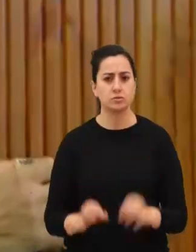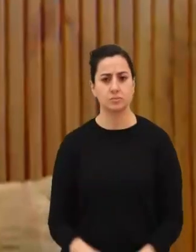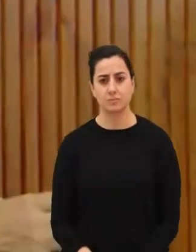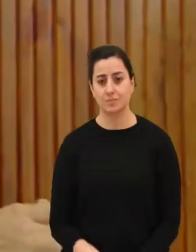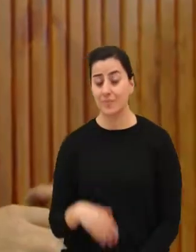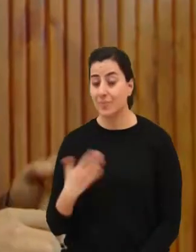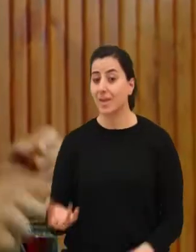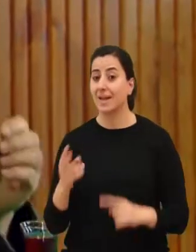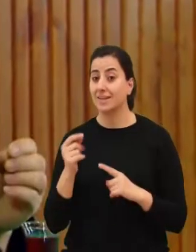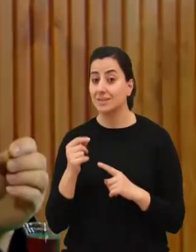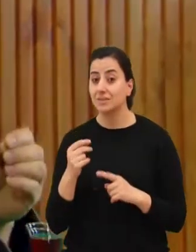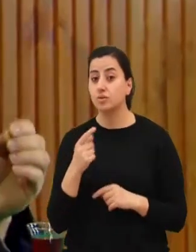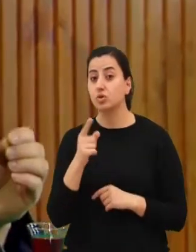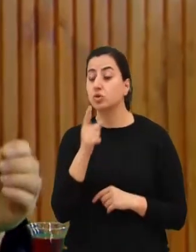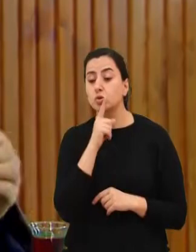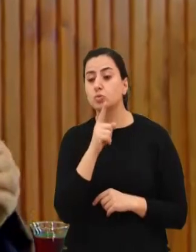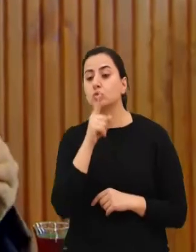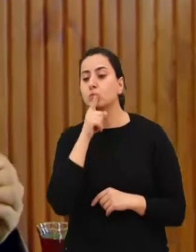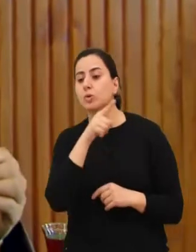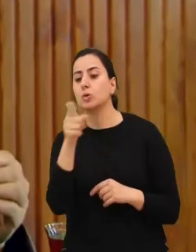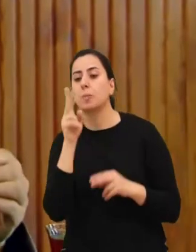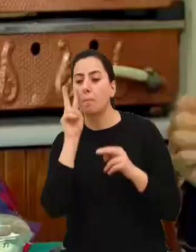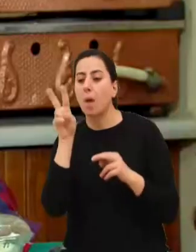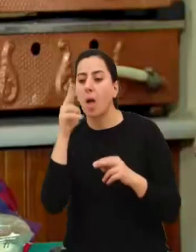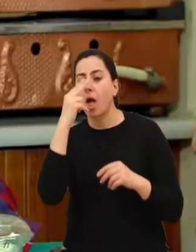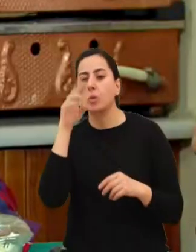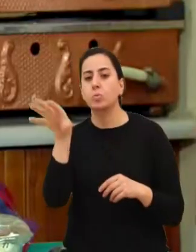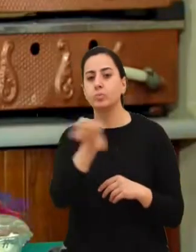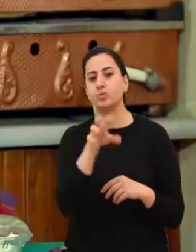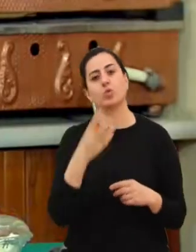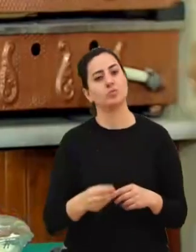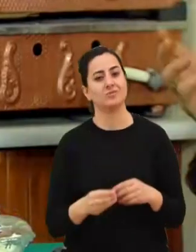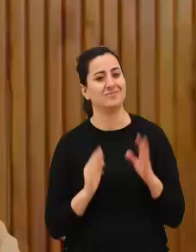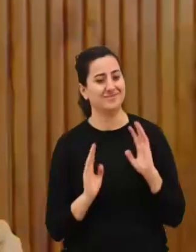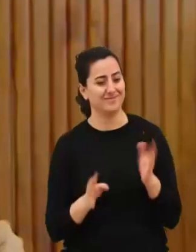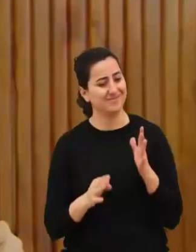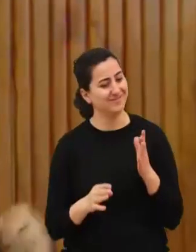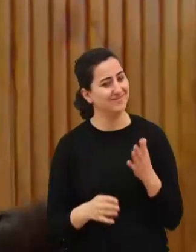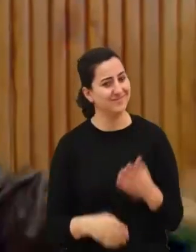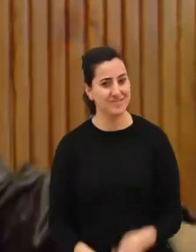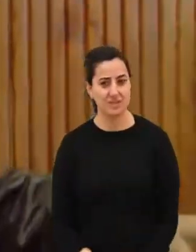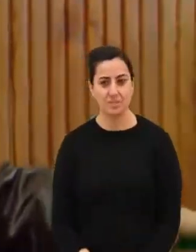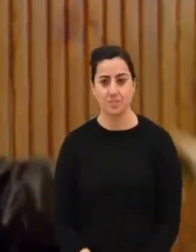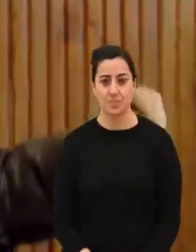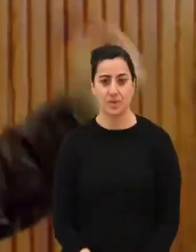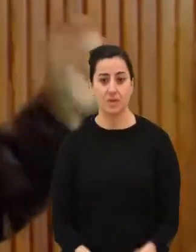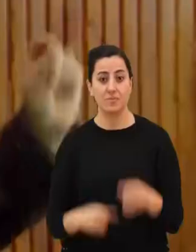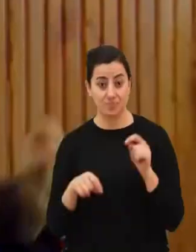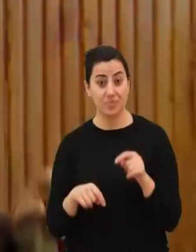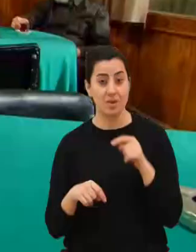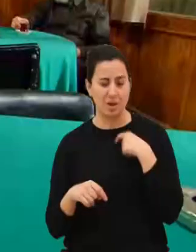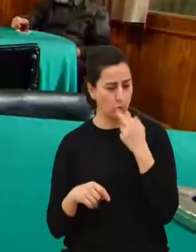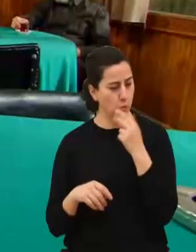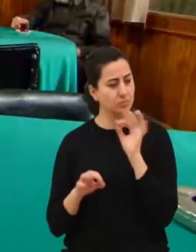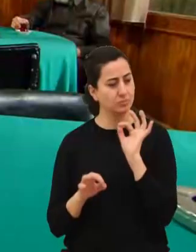Ya İdris, susmuş susmuşa baka baka kararır. Nasıl espri ama? Süper. Sen dur ben şimdi onu